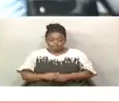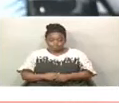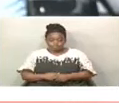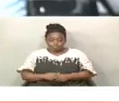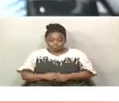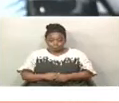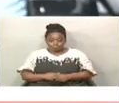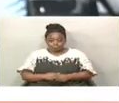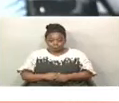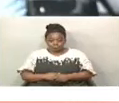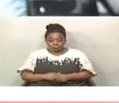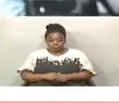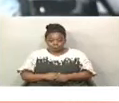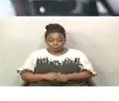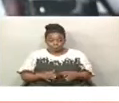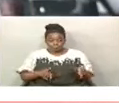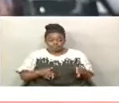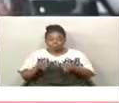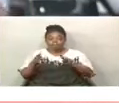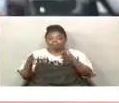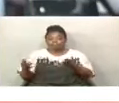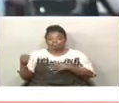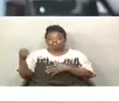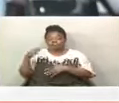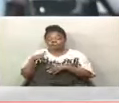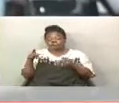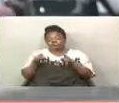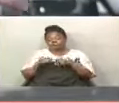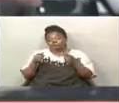enguto, amashanyazi, raw materials.